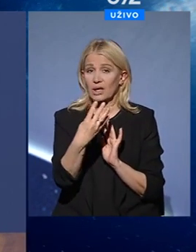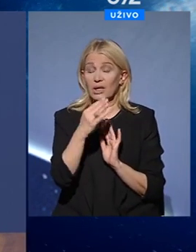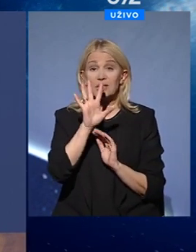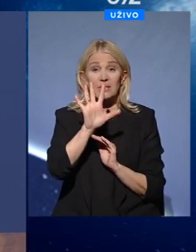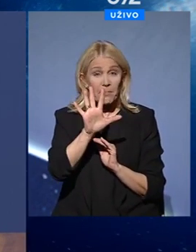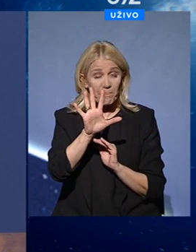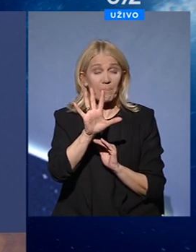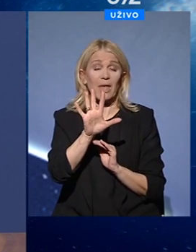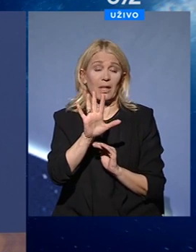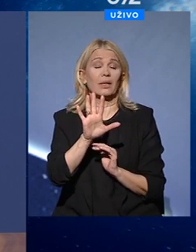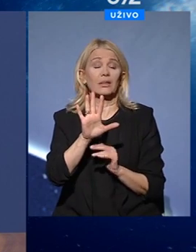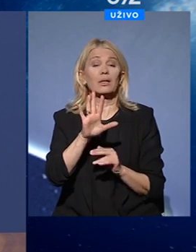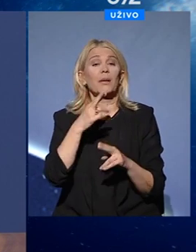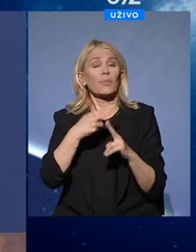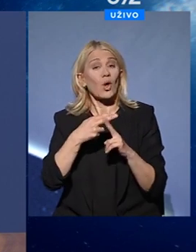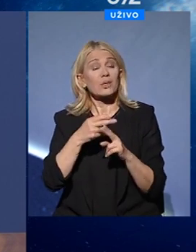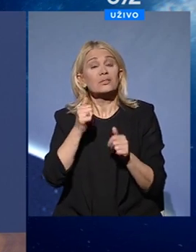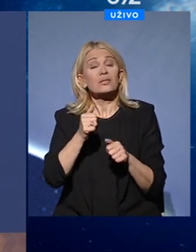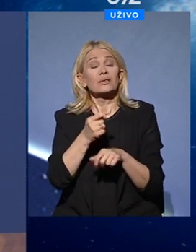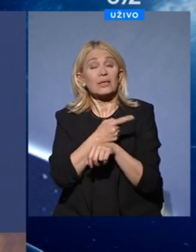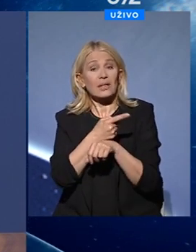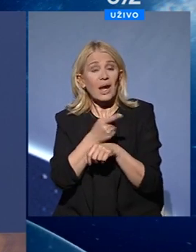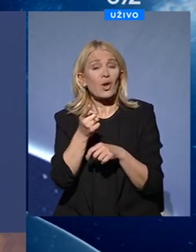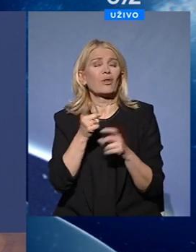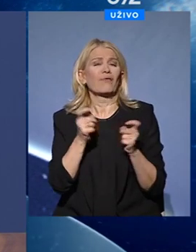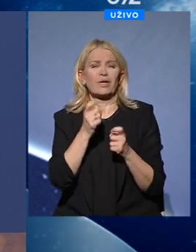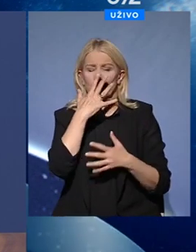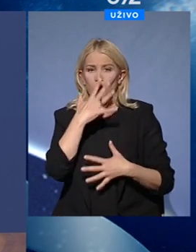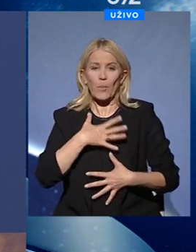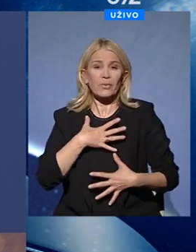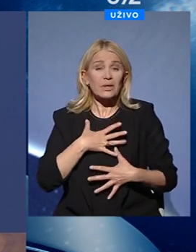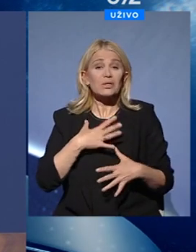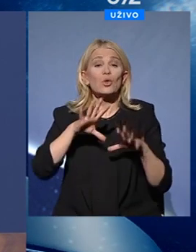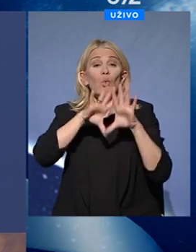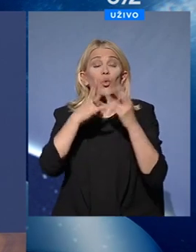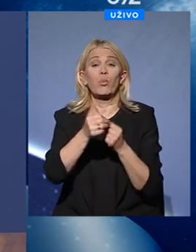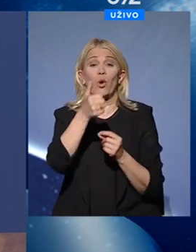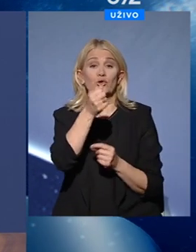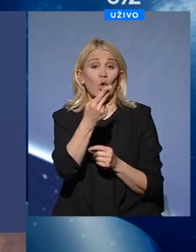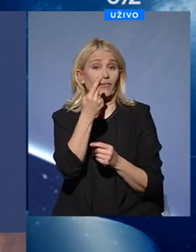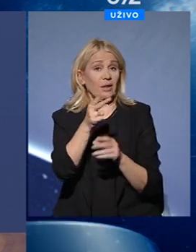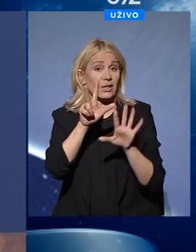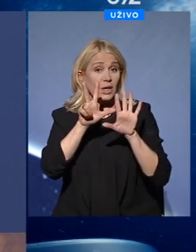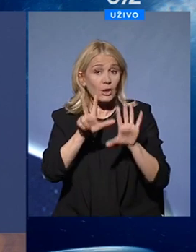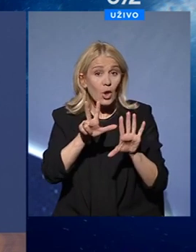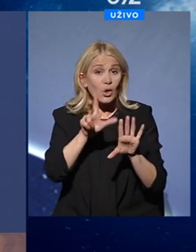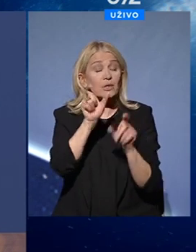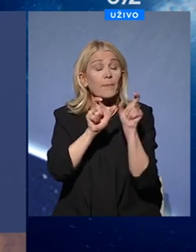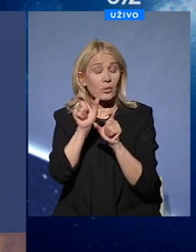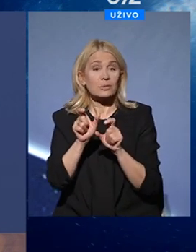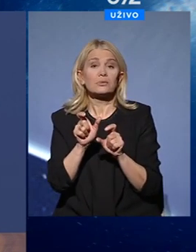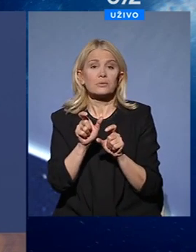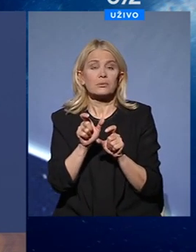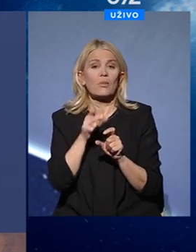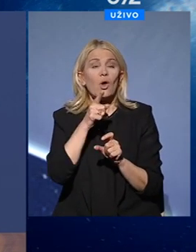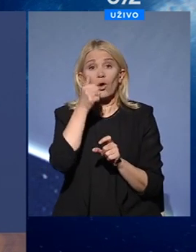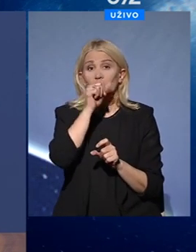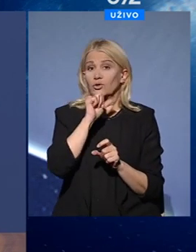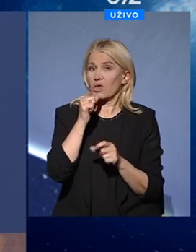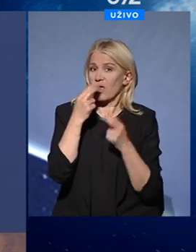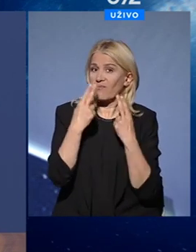3245 pacijenata. Trenutno se na respiratoru nalazi ukupno 128 pacijenata. Ono što je